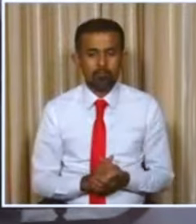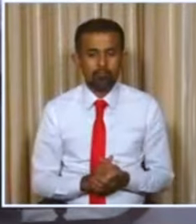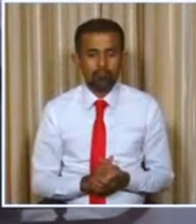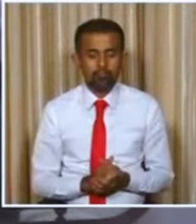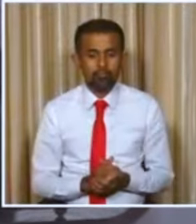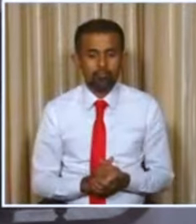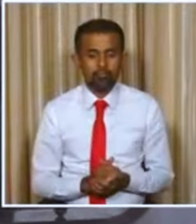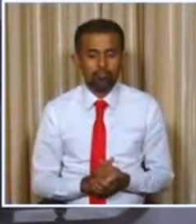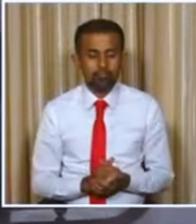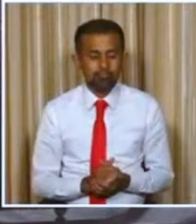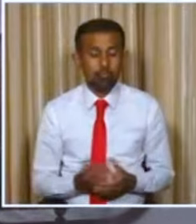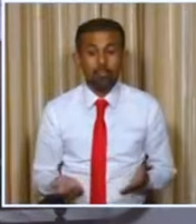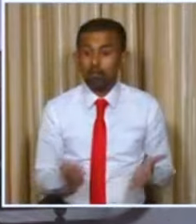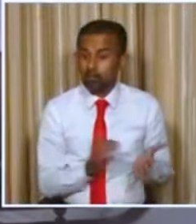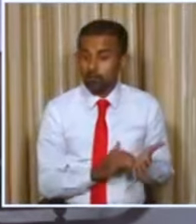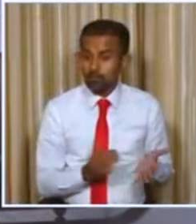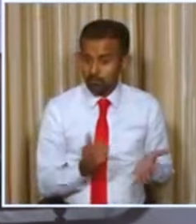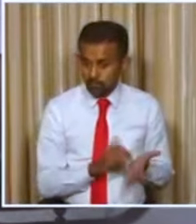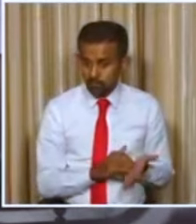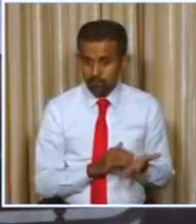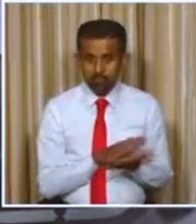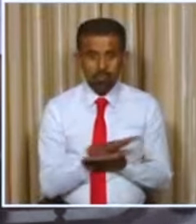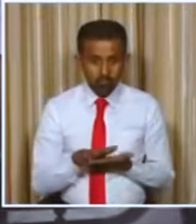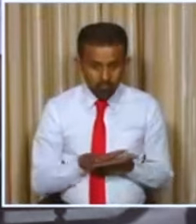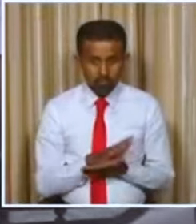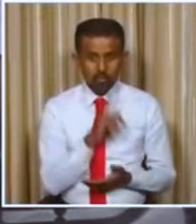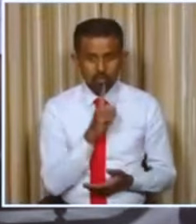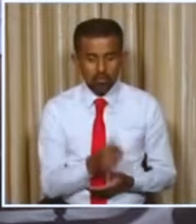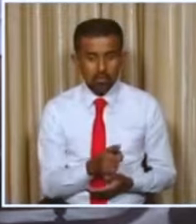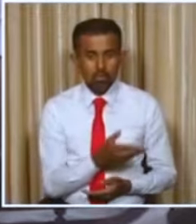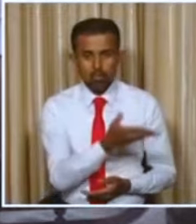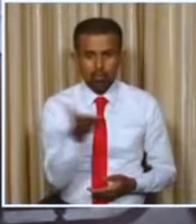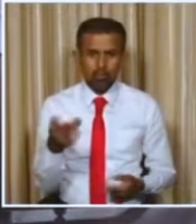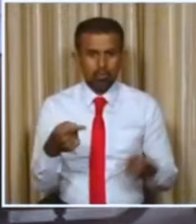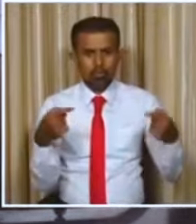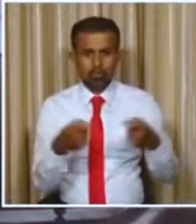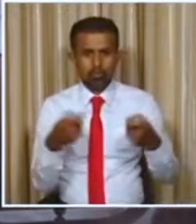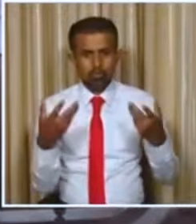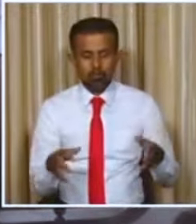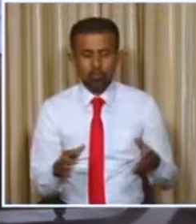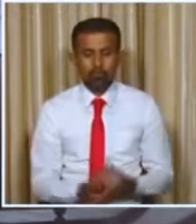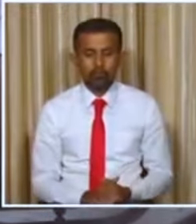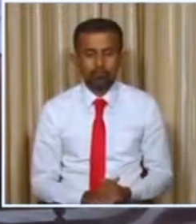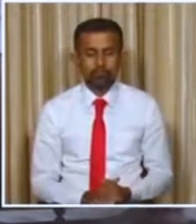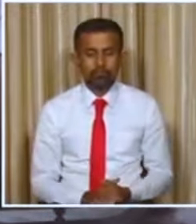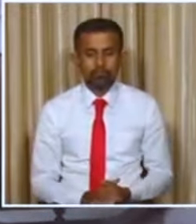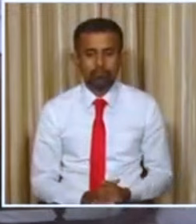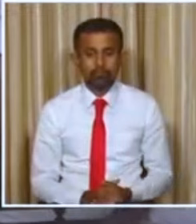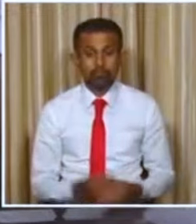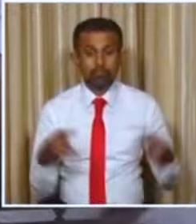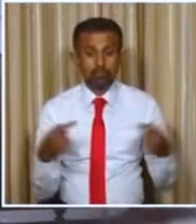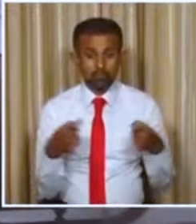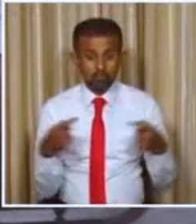உங்களுடைய இனஅழிப்பிலிருந்து தப்பித்துக் கொள்வதற்காக எங்களுடைய தேசமும் யுத்தம் செய்தது. அந்த யுத்த சூழலுக்குள்ளும் எங்களுடைய தேசம் பொருளாதார